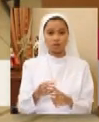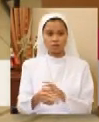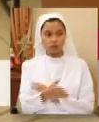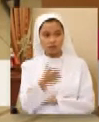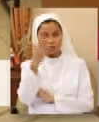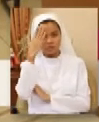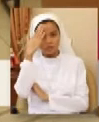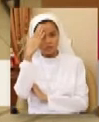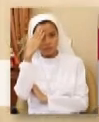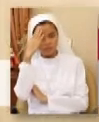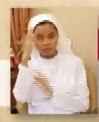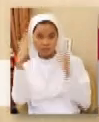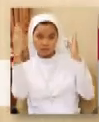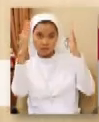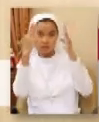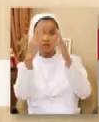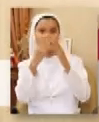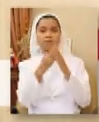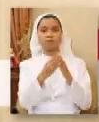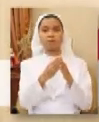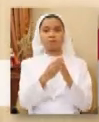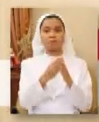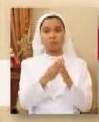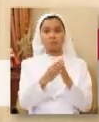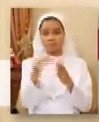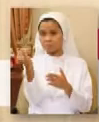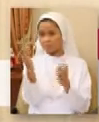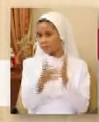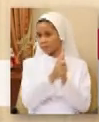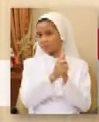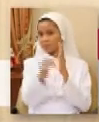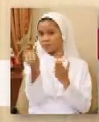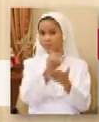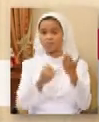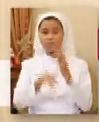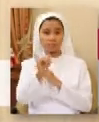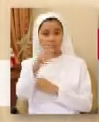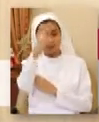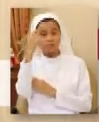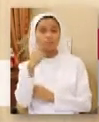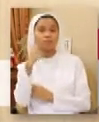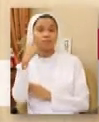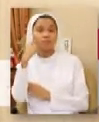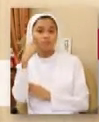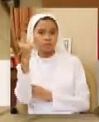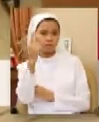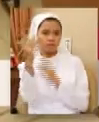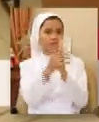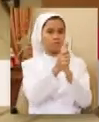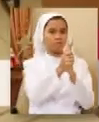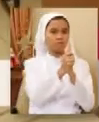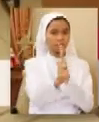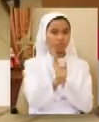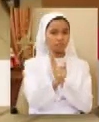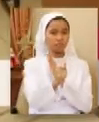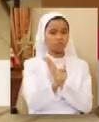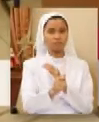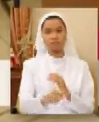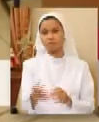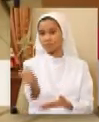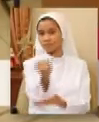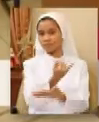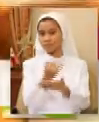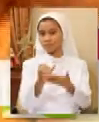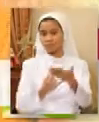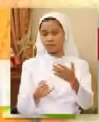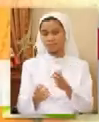Bishop, na yung pamangkin mo, magaling mag-drawing. Talent nila yan. Galing mag-drawing. Actually, talent talaga yan. Parang innate na sa